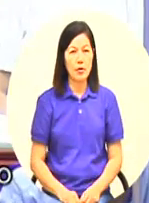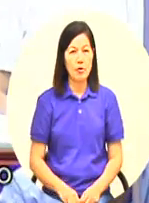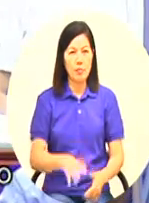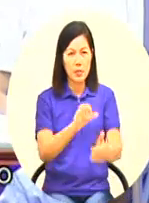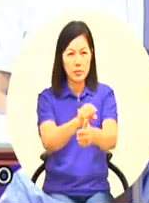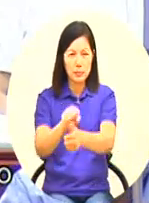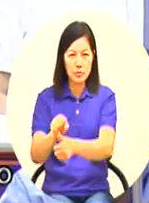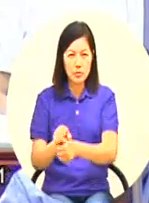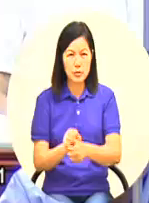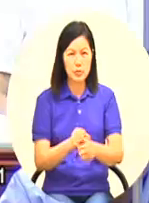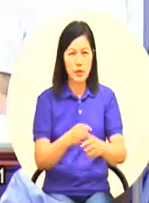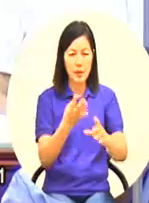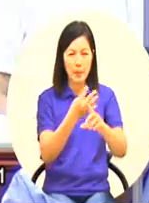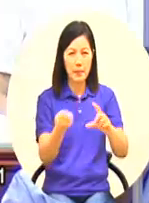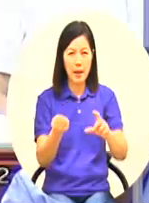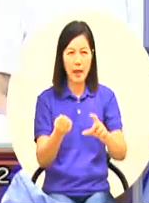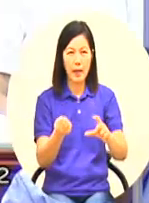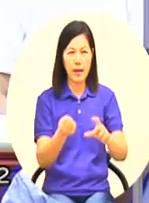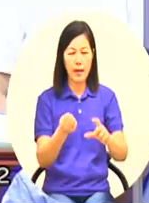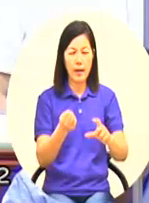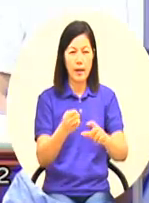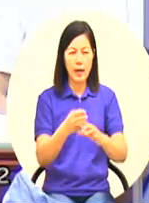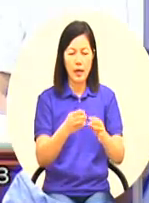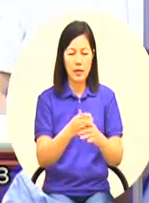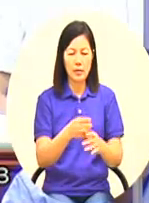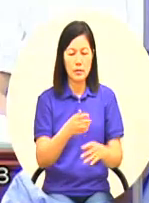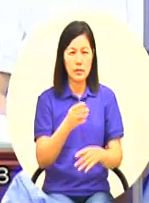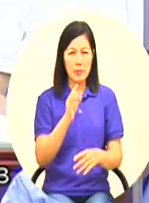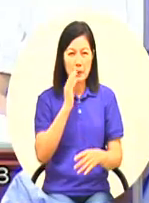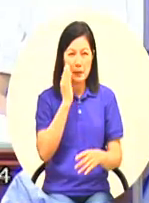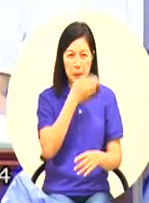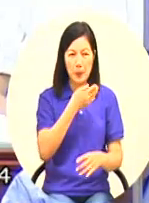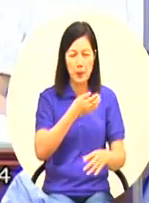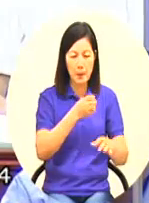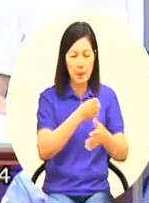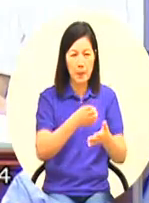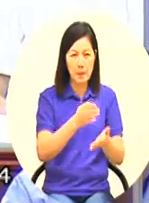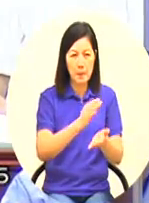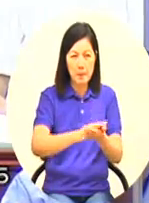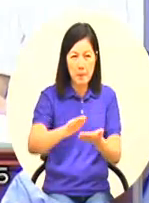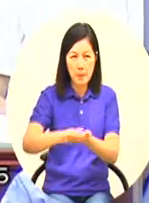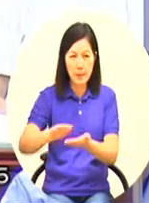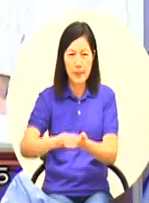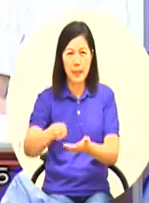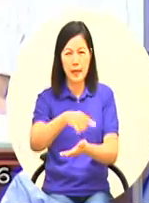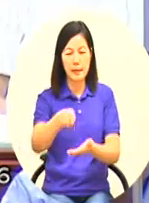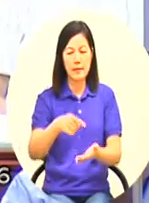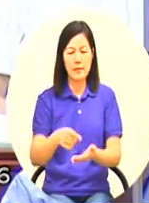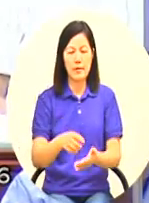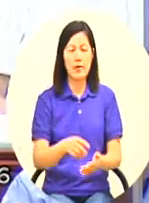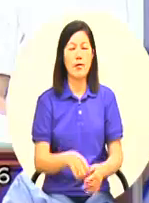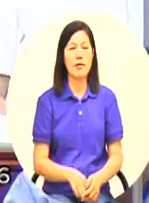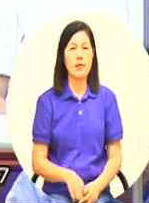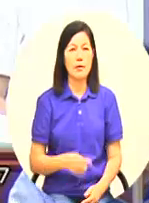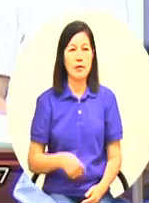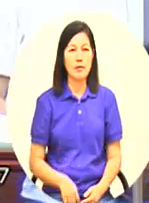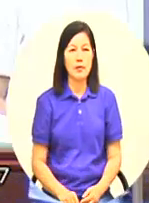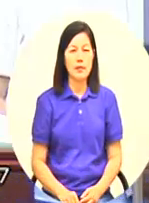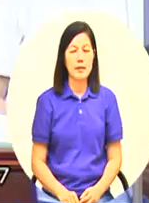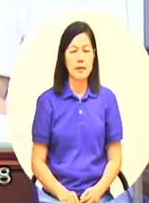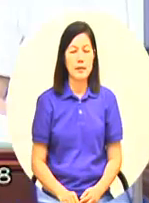枚，伊头牌5分钟尔哈，所以大家足辛苦的，阮嘛拢清楚，多谢议员的肯